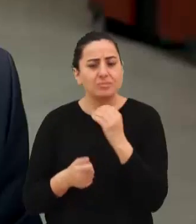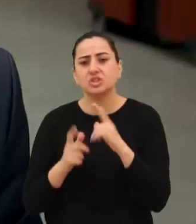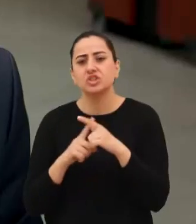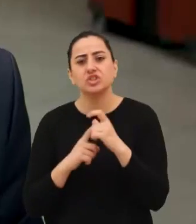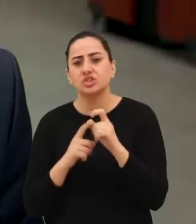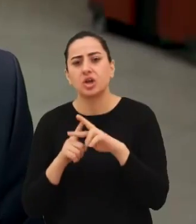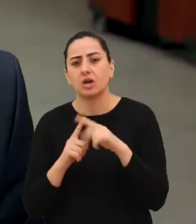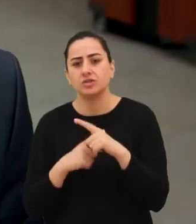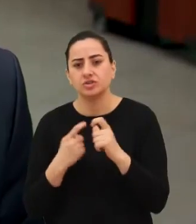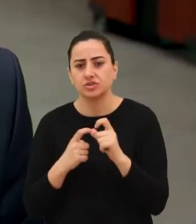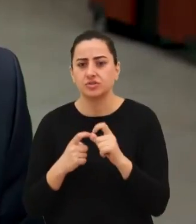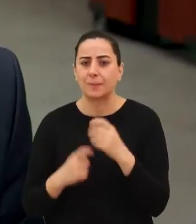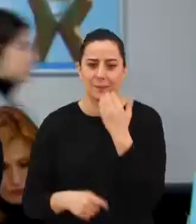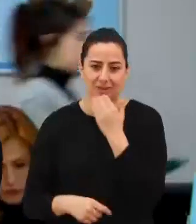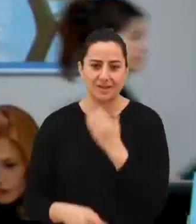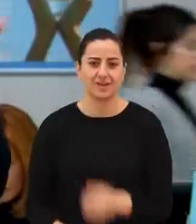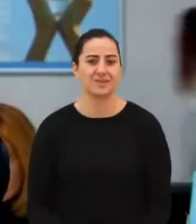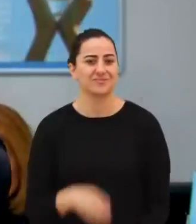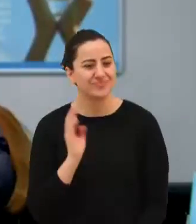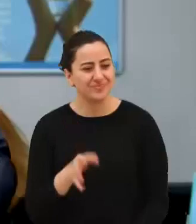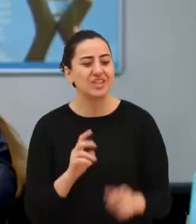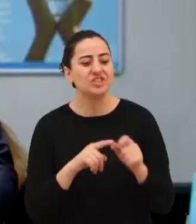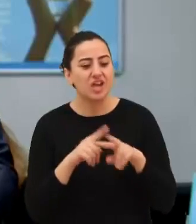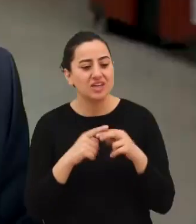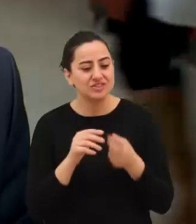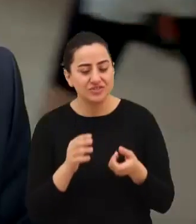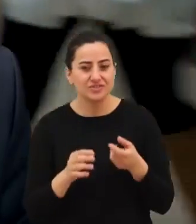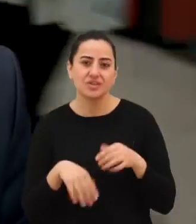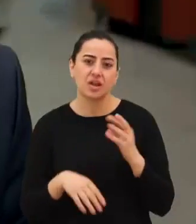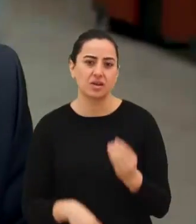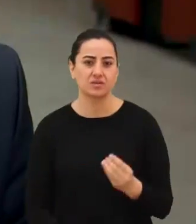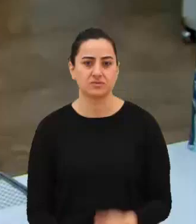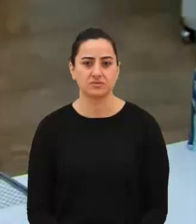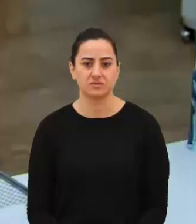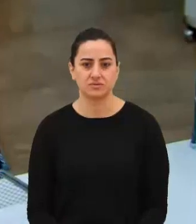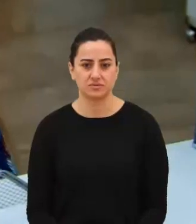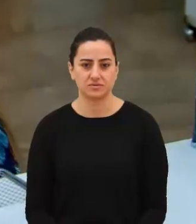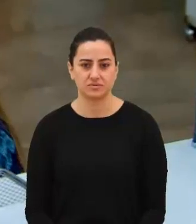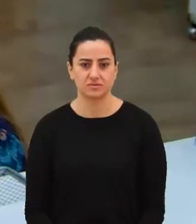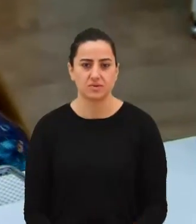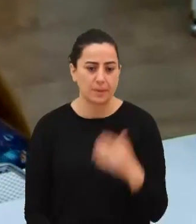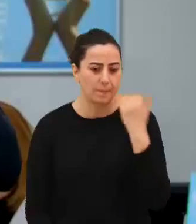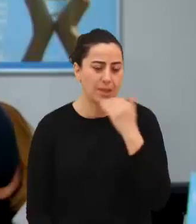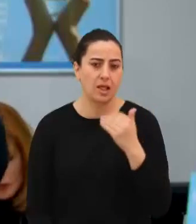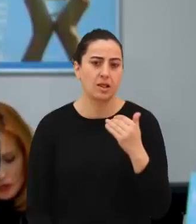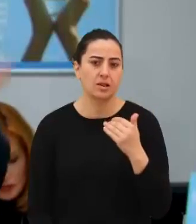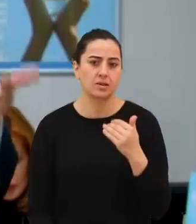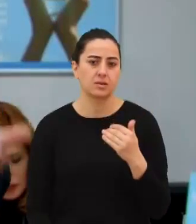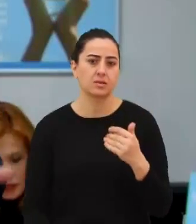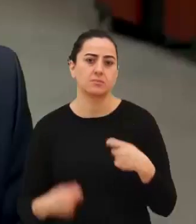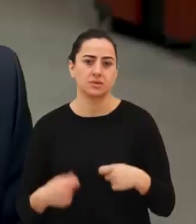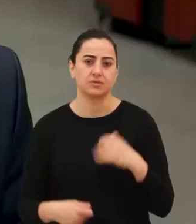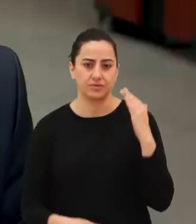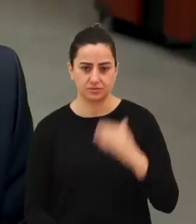aldın? Pilli aldım Onurhan'cığım. Keşke şarjlı alsaydın ya. Şimdi pil parası arabanın parasını